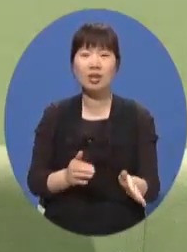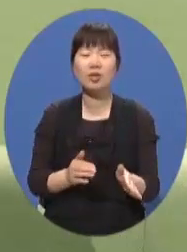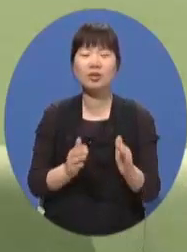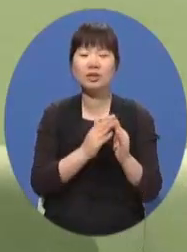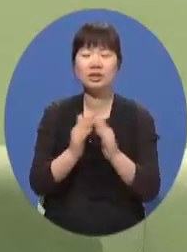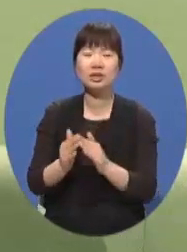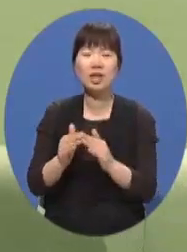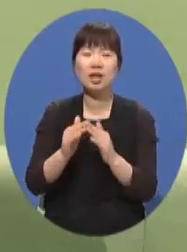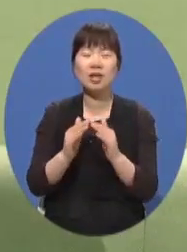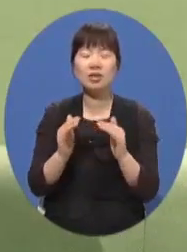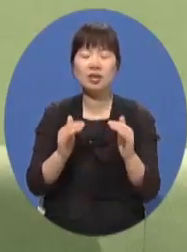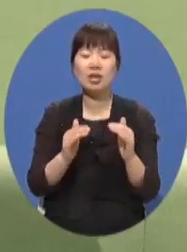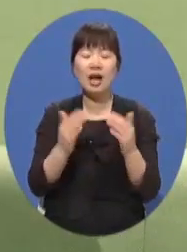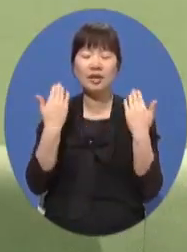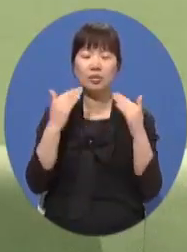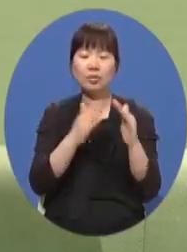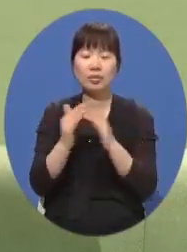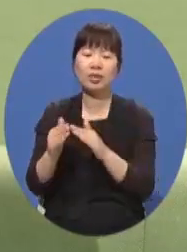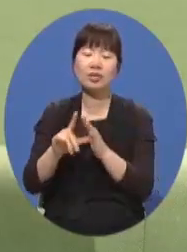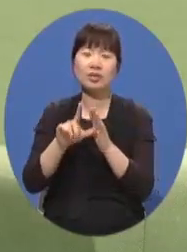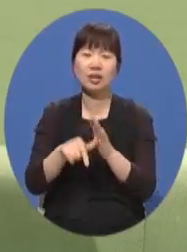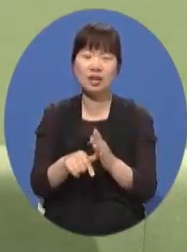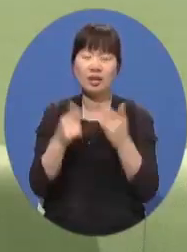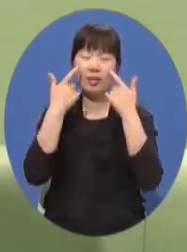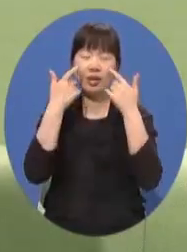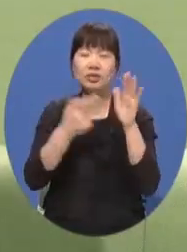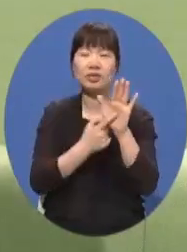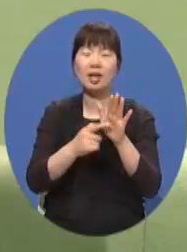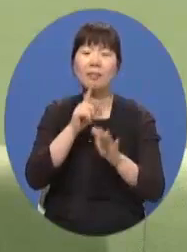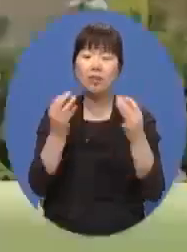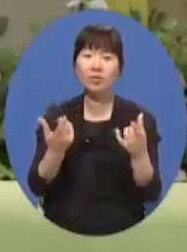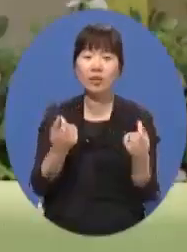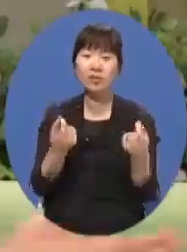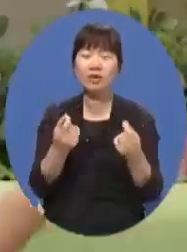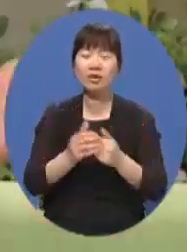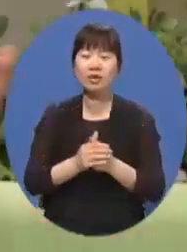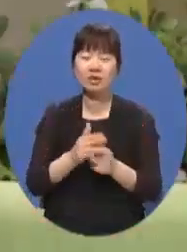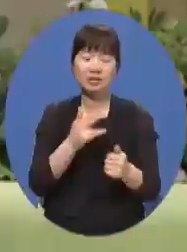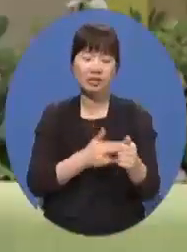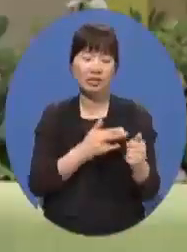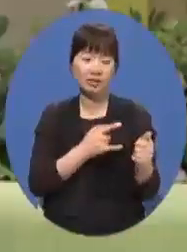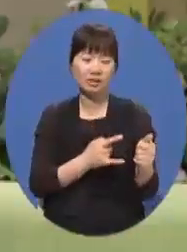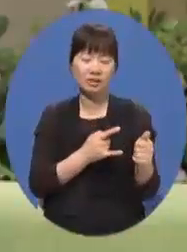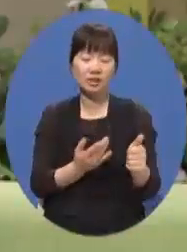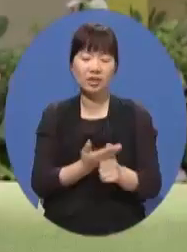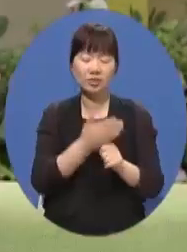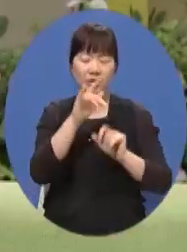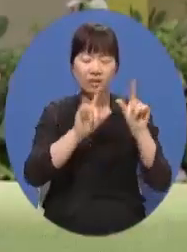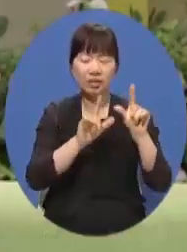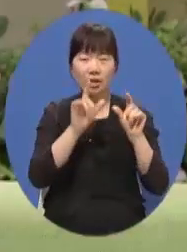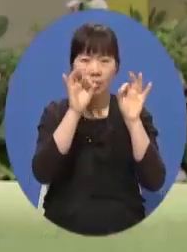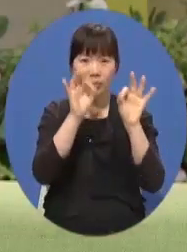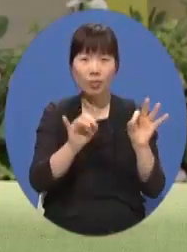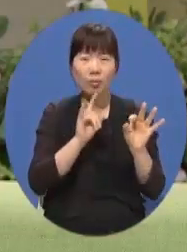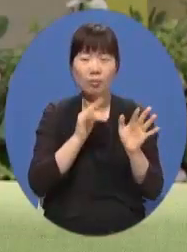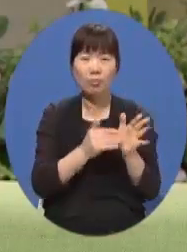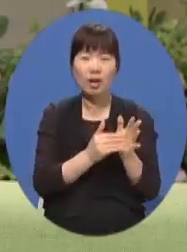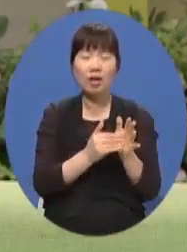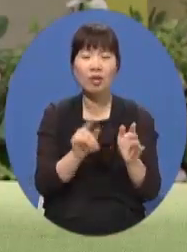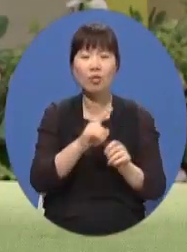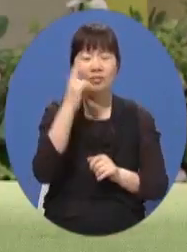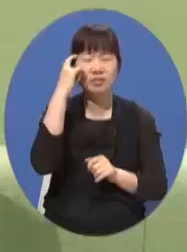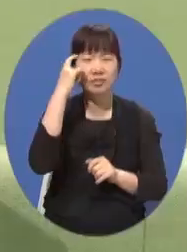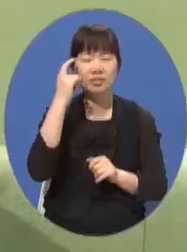이사나 전학이나 이런 변화가 있을 때 확 나타나는 경향이 많아요. 선생님이 양육 태도를 보셨잖아요. 어떨까요?